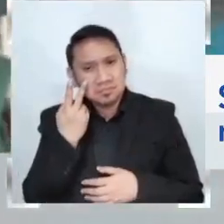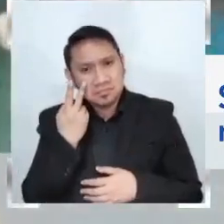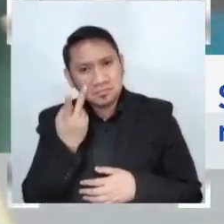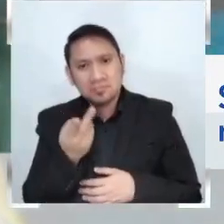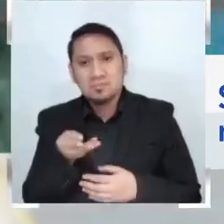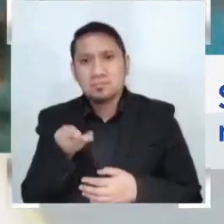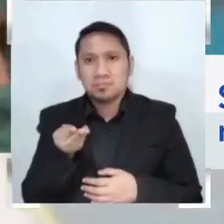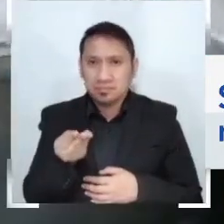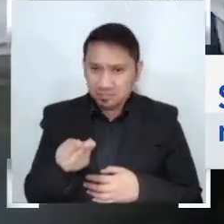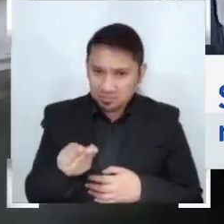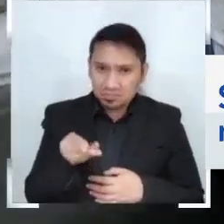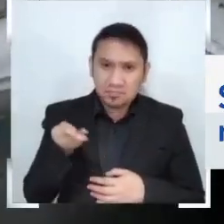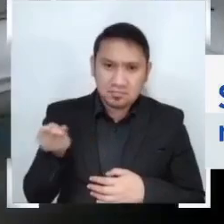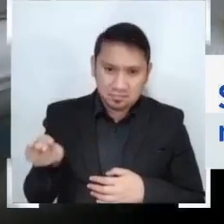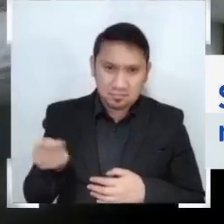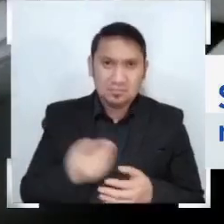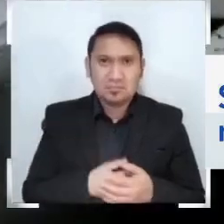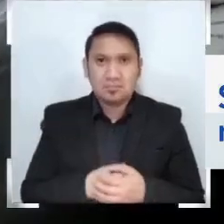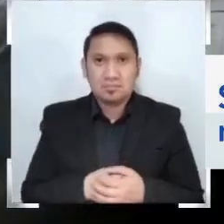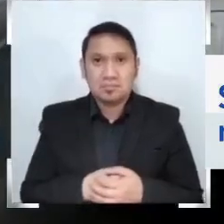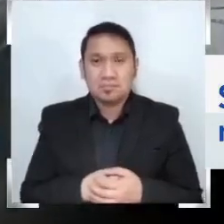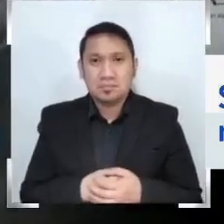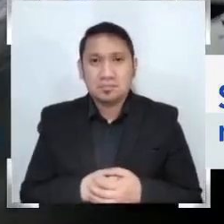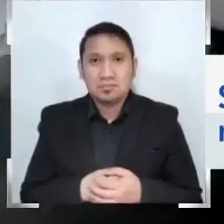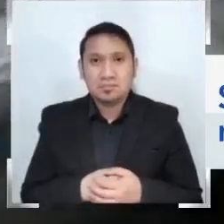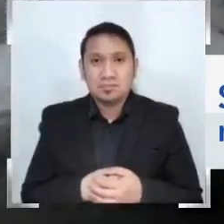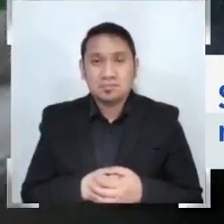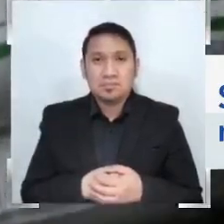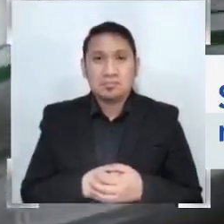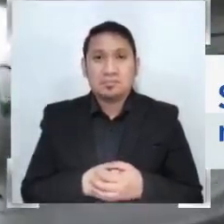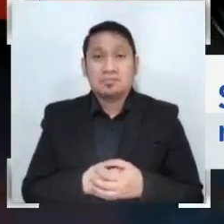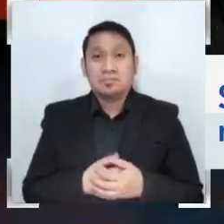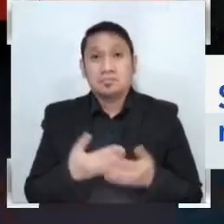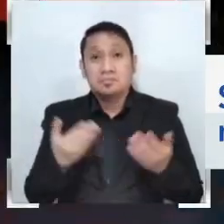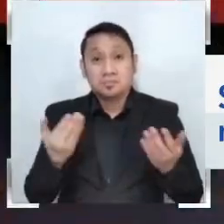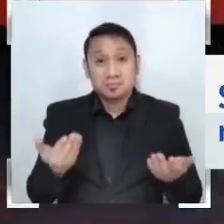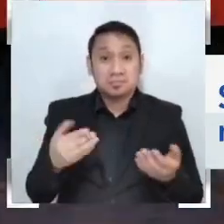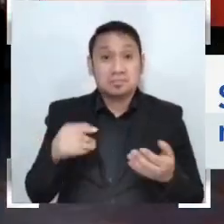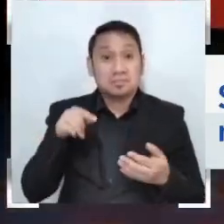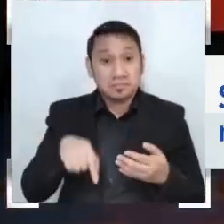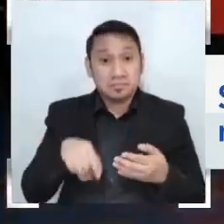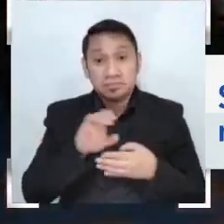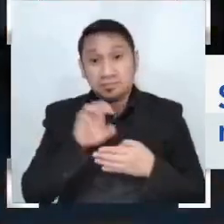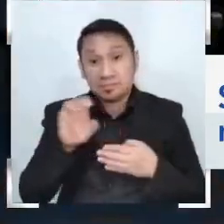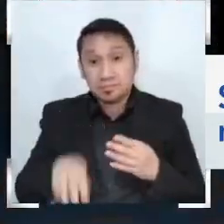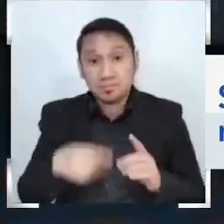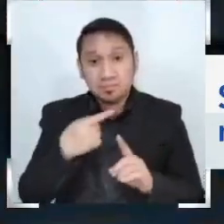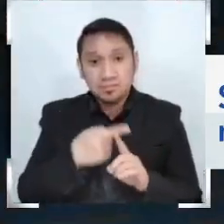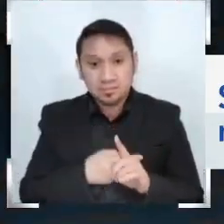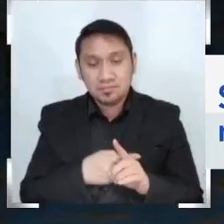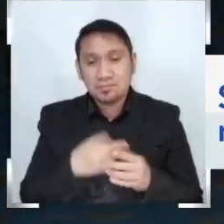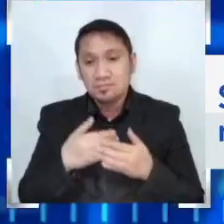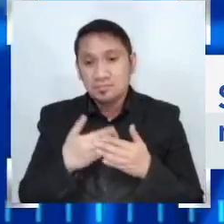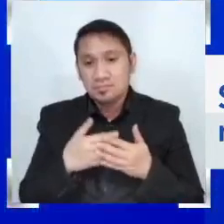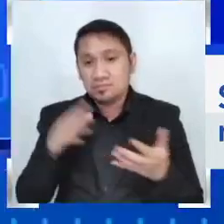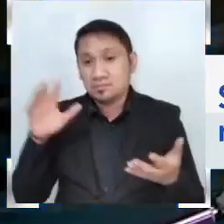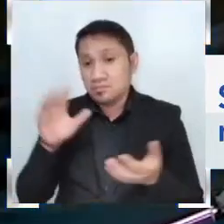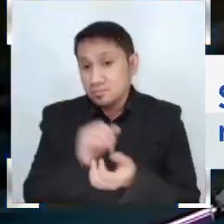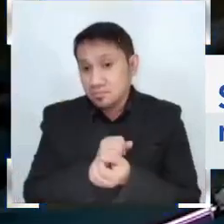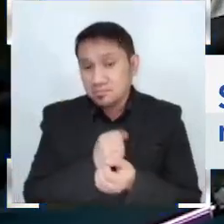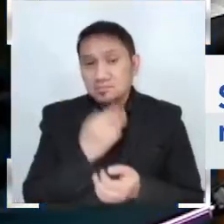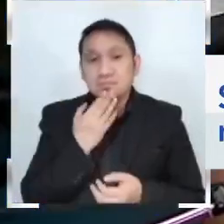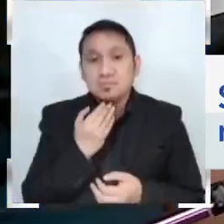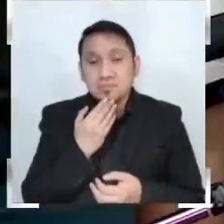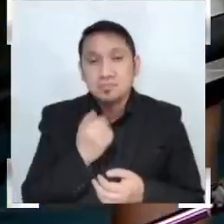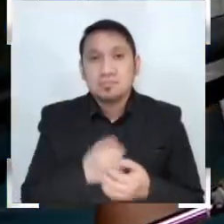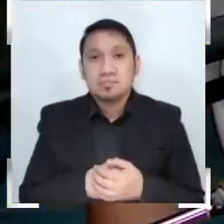ang nakaimbak dito. Sa taya ng SRA, sa katapusan ng buwan, magkakaubusan na ng supply ng asukal sa bansa.